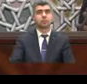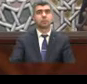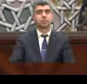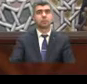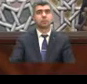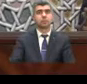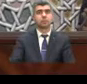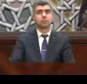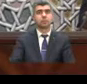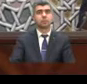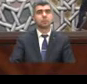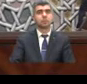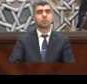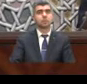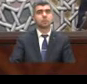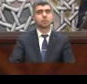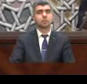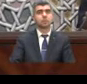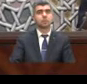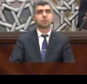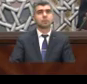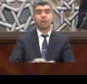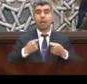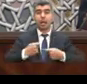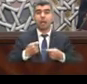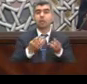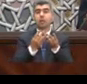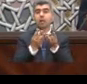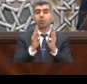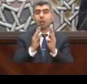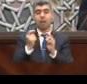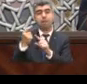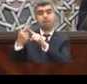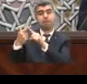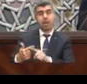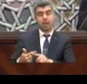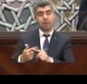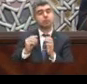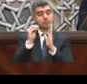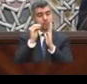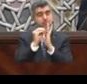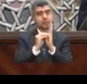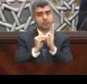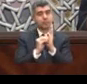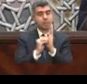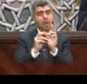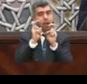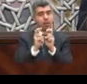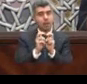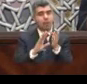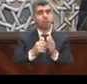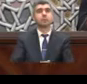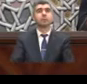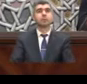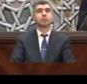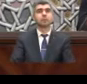اصرار. دابا السيد الرئيس ديال اللجنه سجل بان هناك عده نواقص. انا